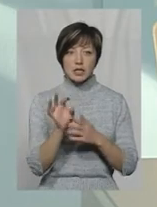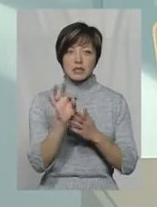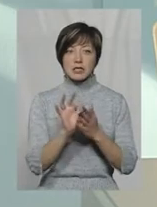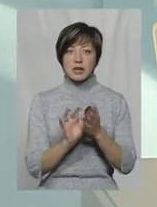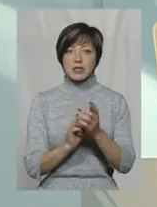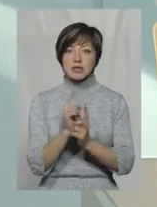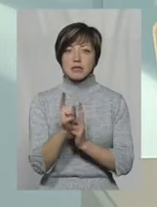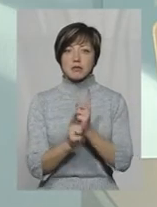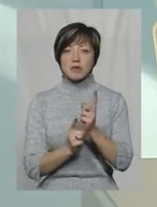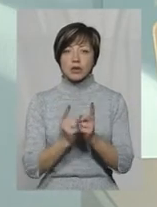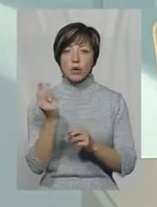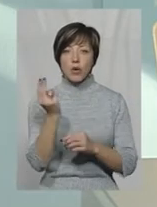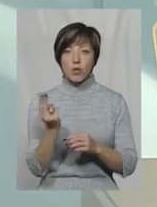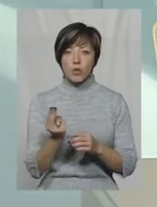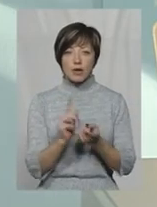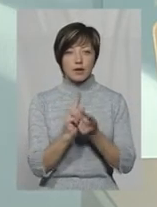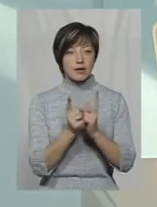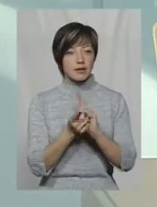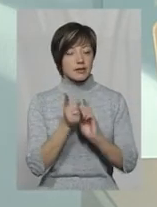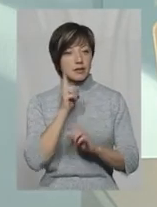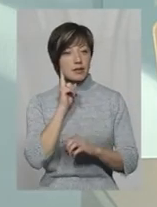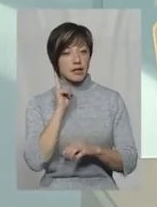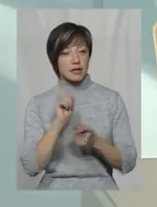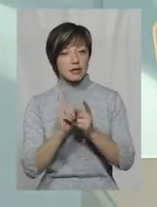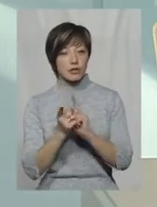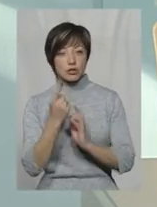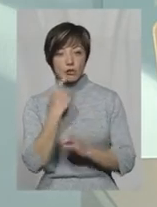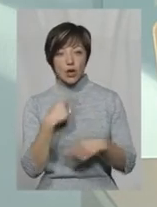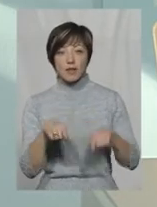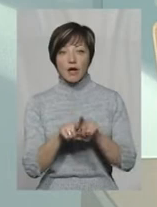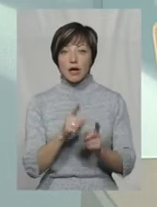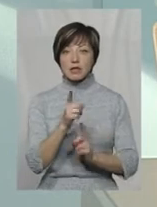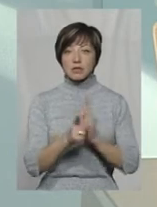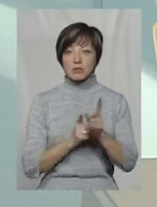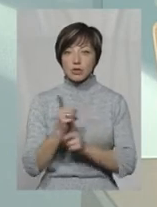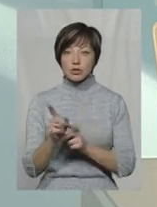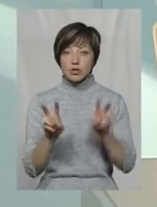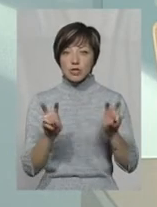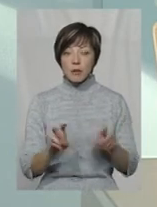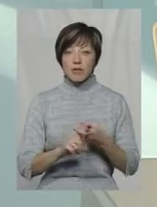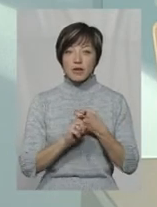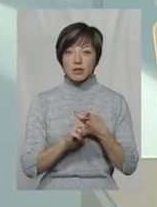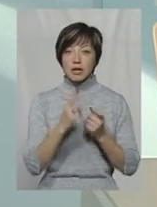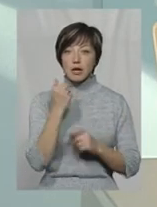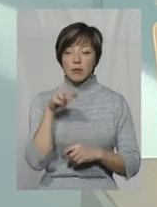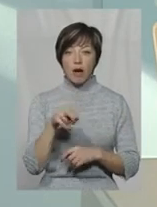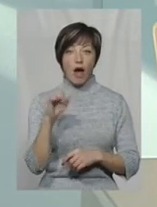змінює колір. Вона вже зелена, вона вже червона. Отак міняється штам вірусу грипу А.